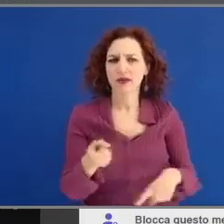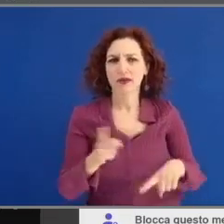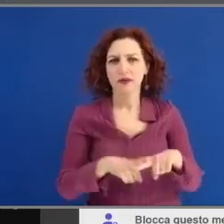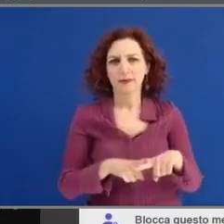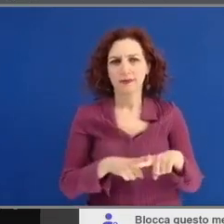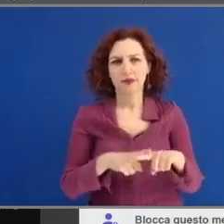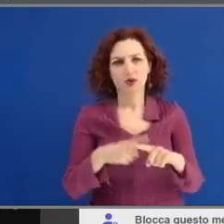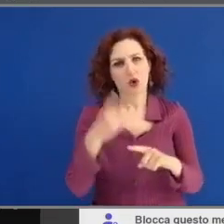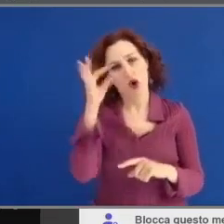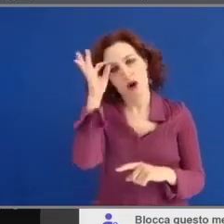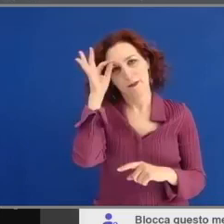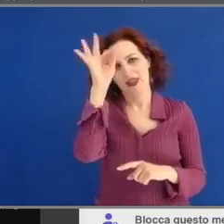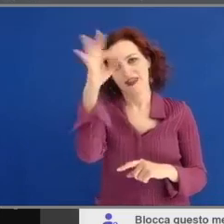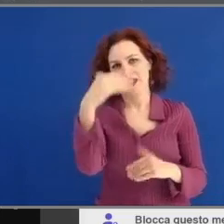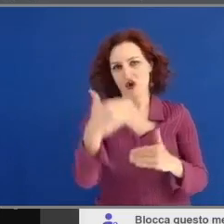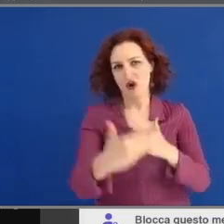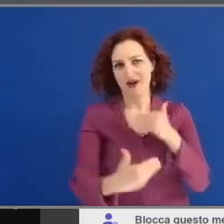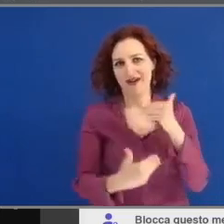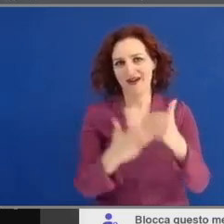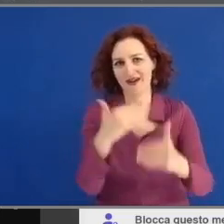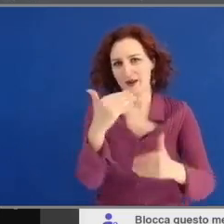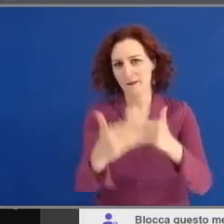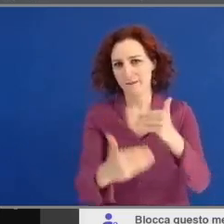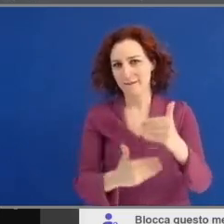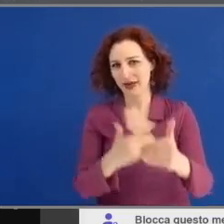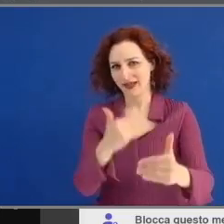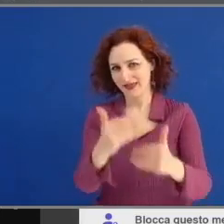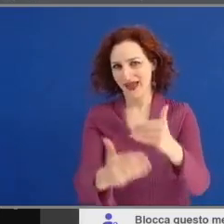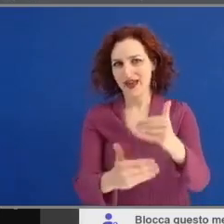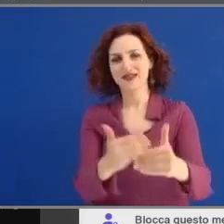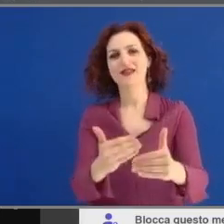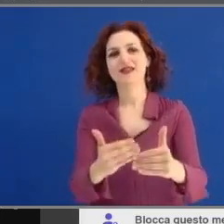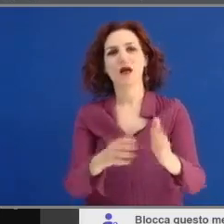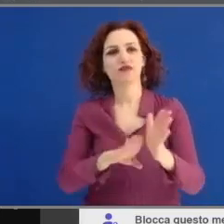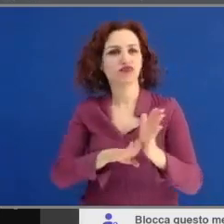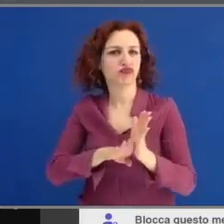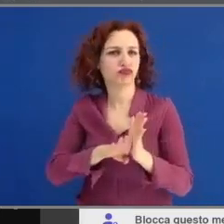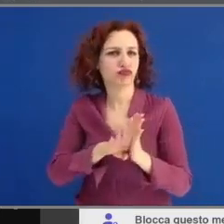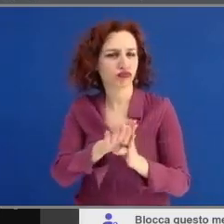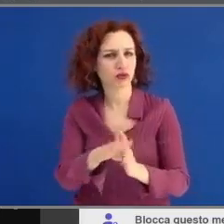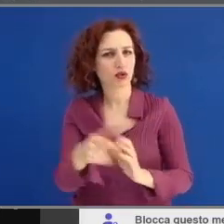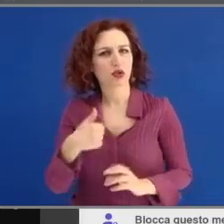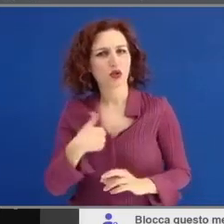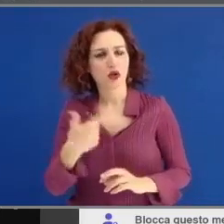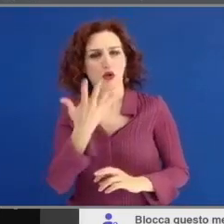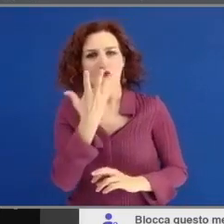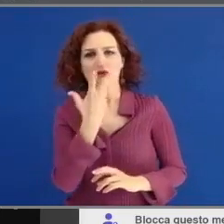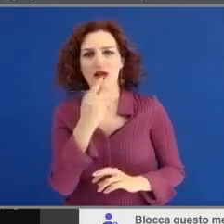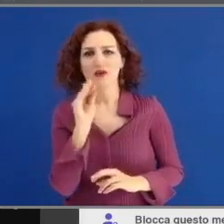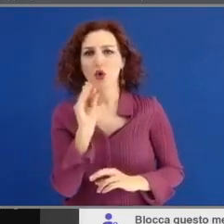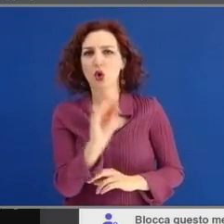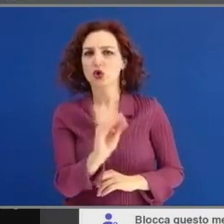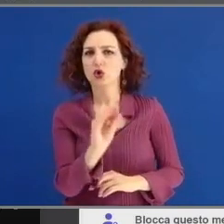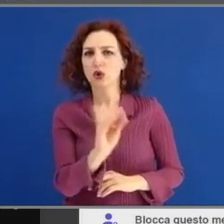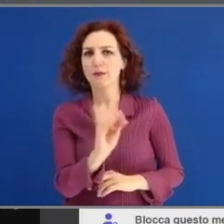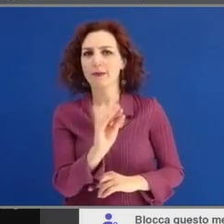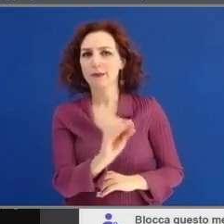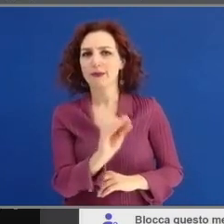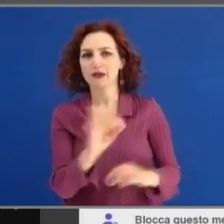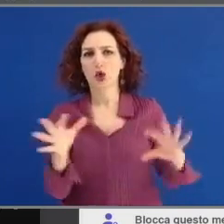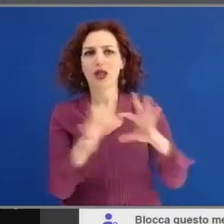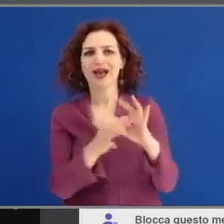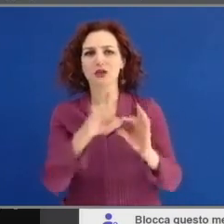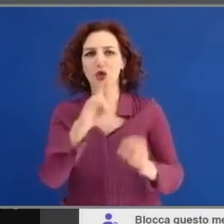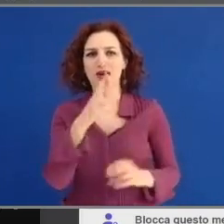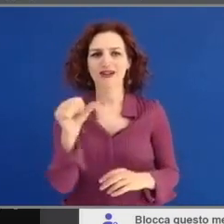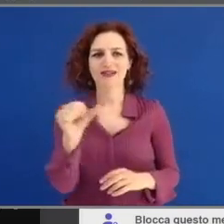una ripartenza, di un rinnovamento del sistema sanitario, volevo fare una domanda sulle RSA, che si